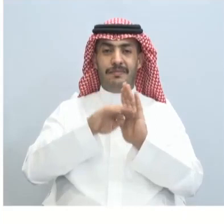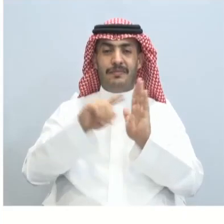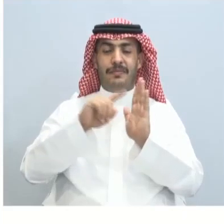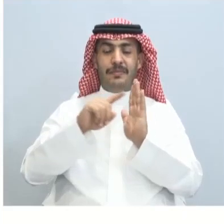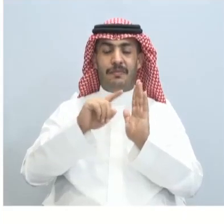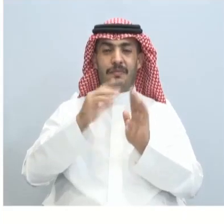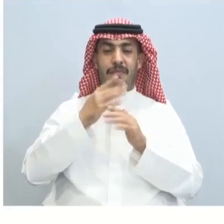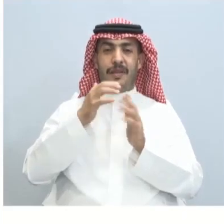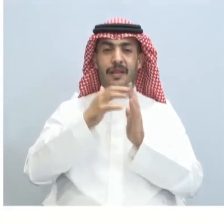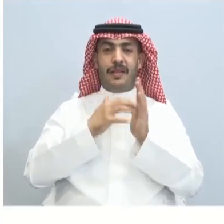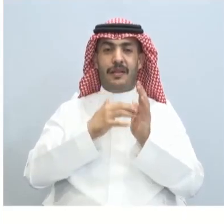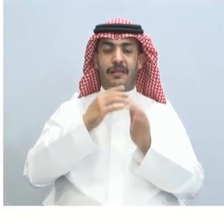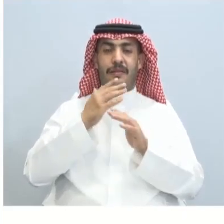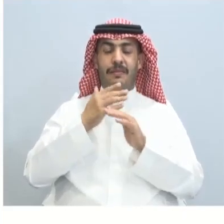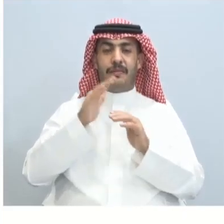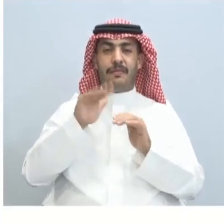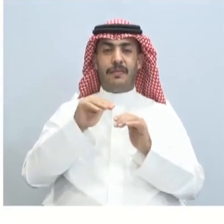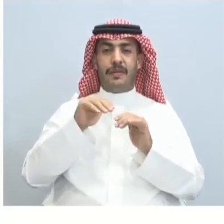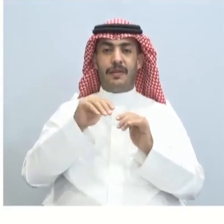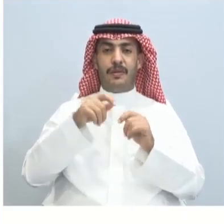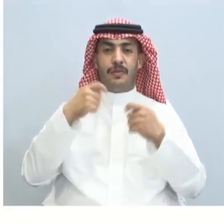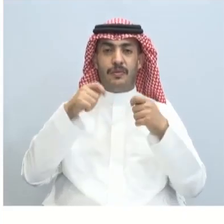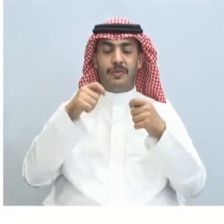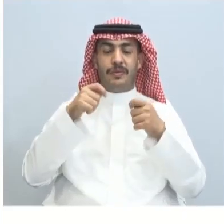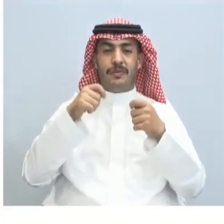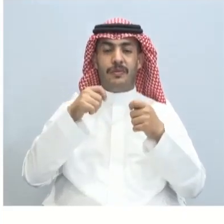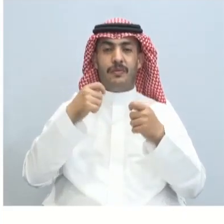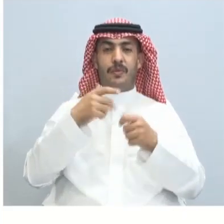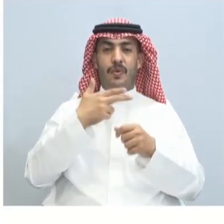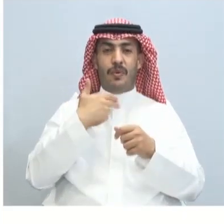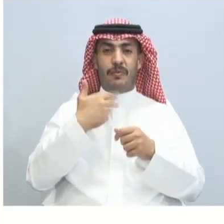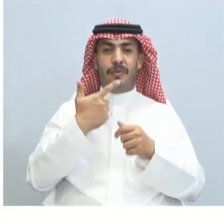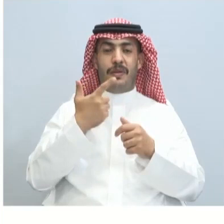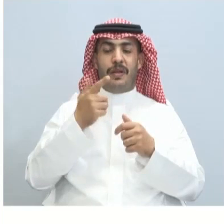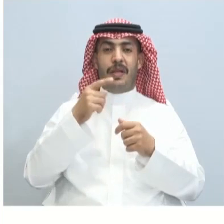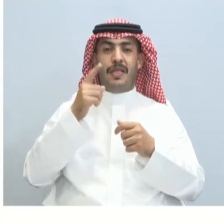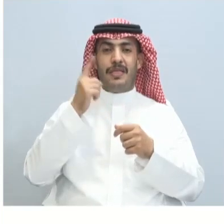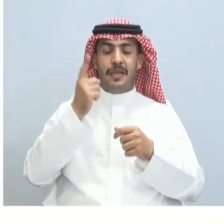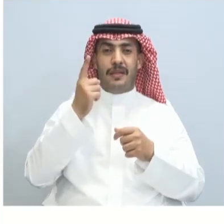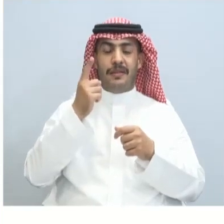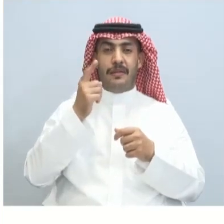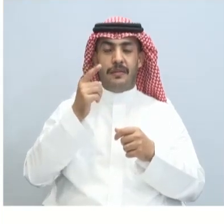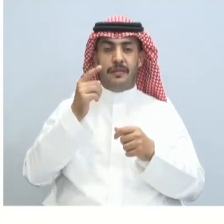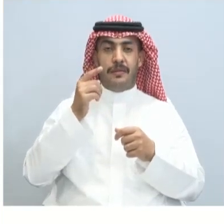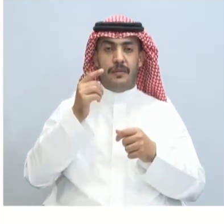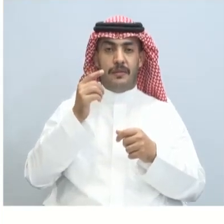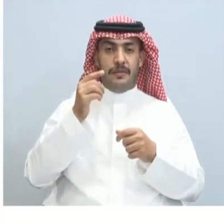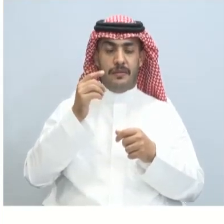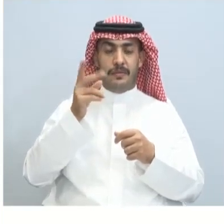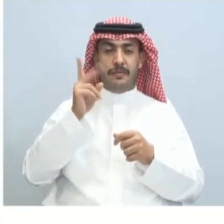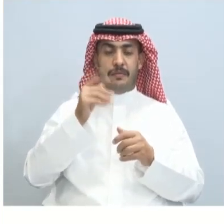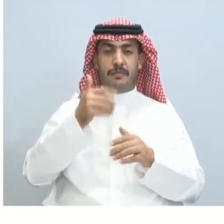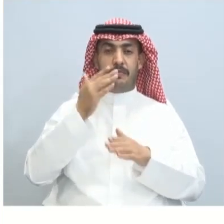نصدر الخطاب ولكن يتعارض مع تعليمات الوزاره او الجهات الحكوميه او الدوله وبالتالي قد